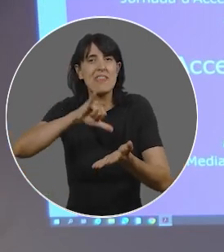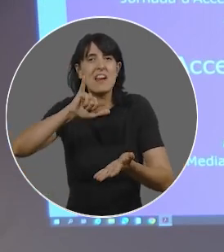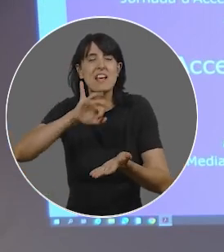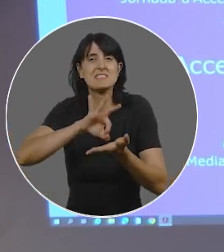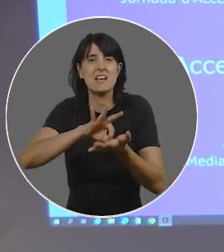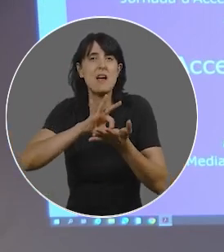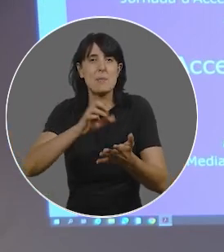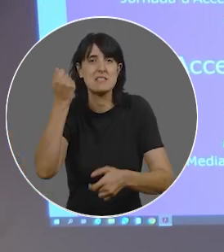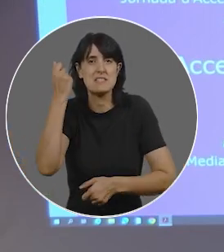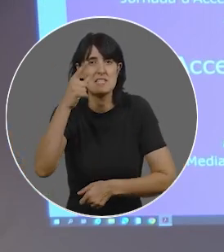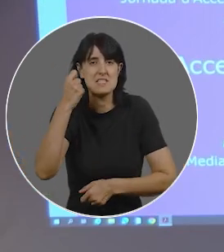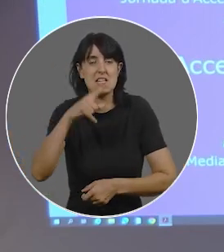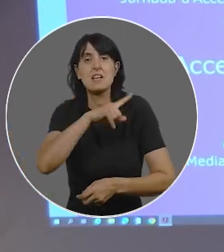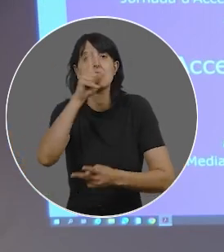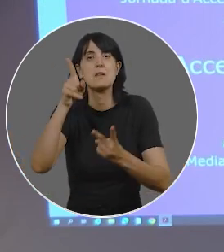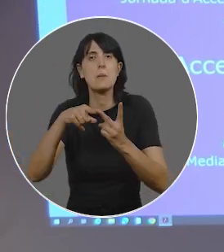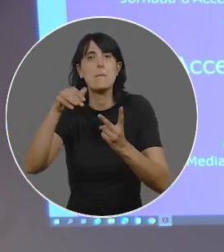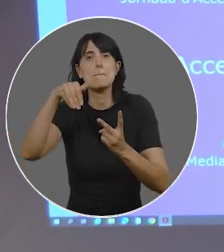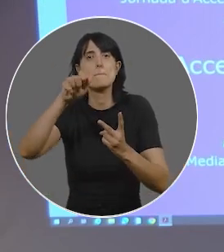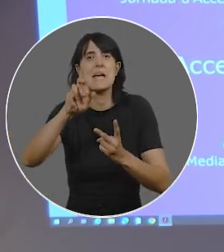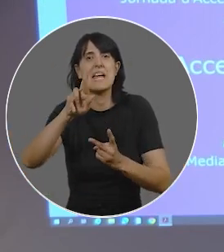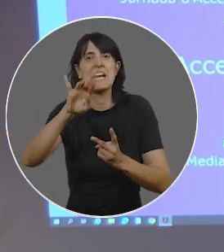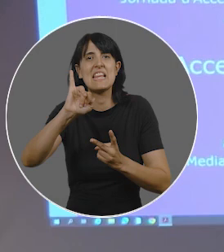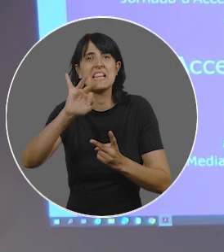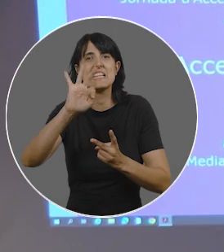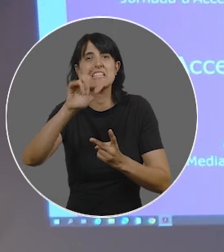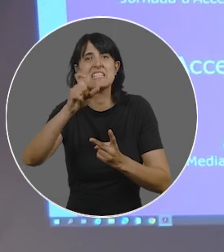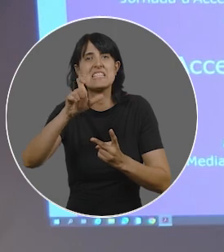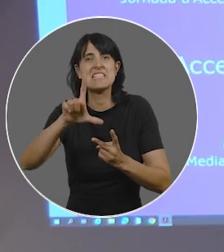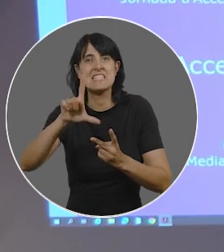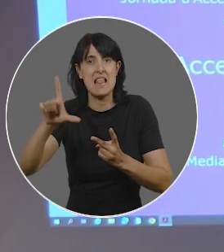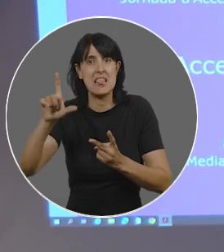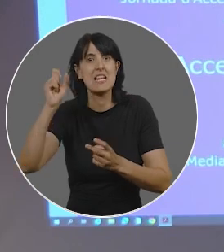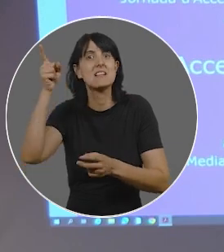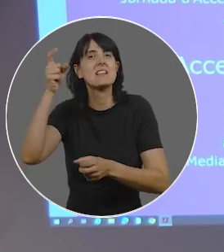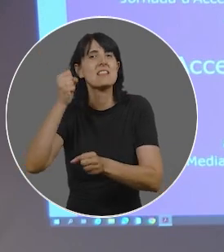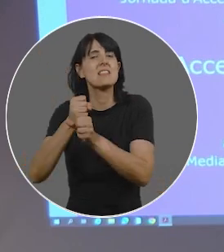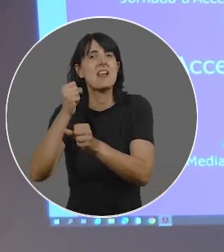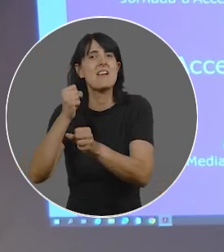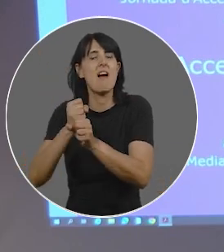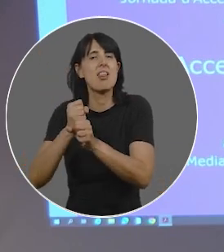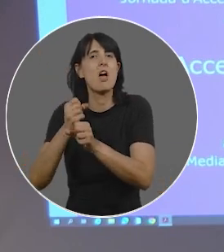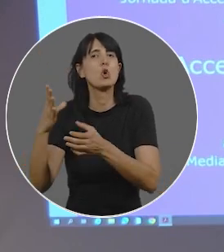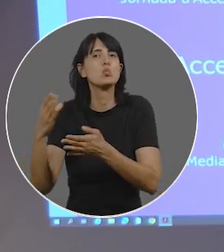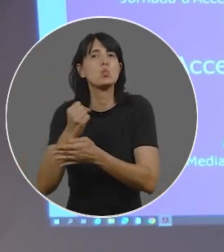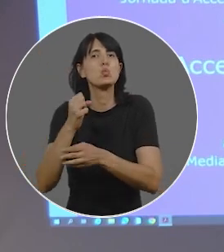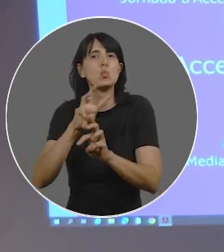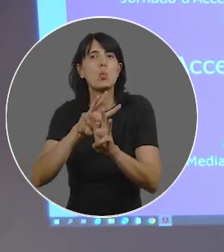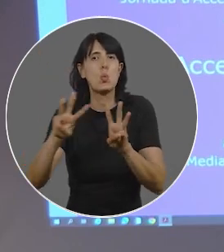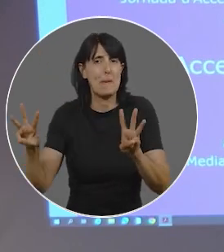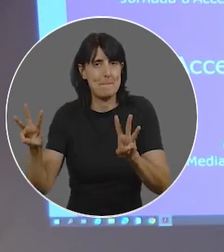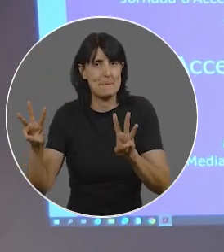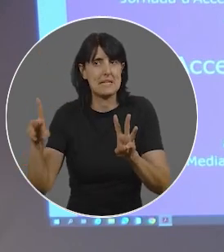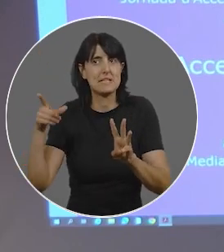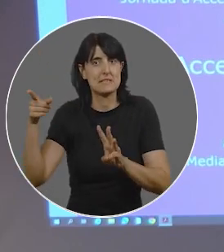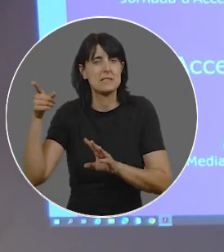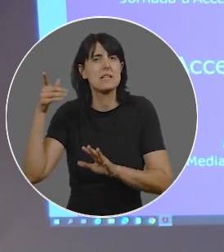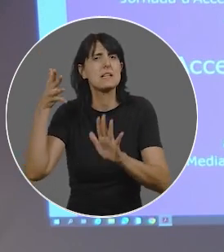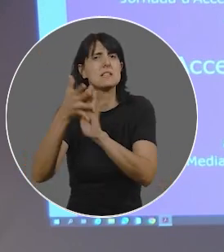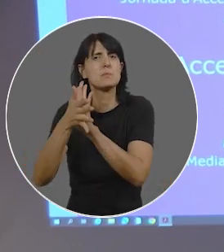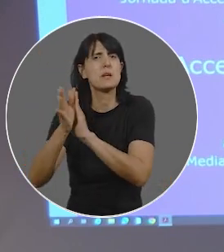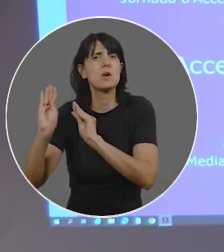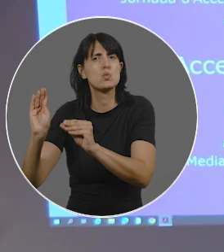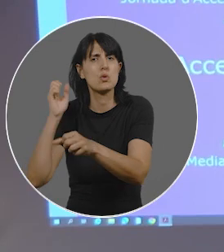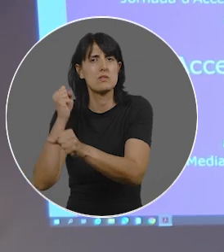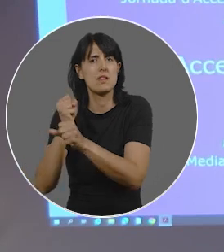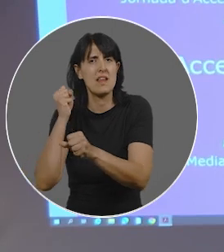la Meritxell, que treballa a Tothom Web i que ens explicarà la seva visió, en què consisteix la